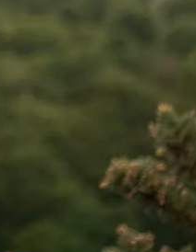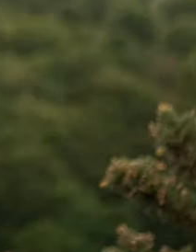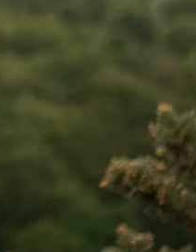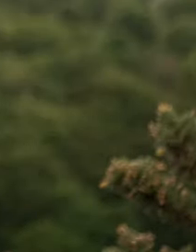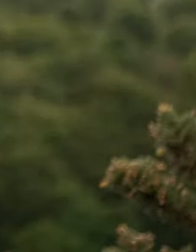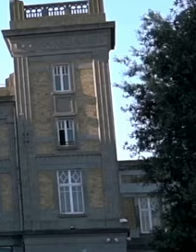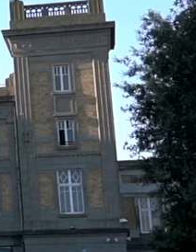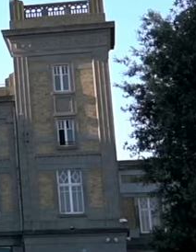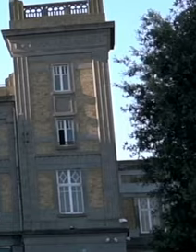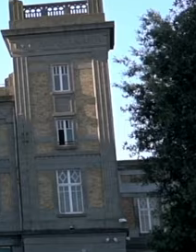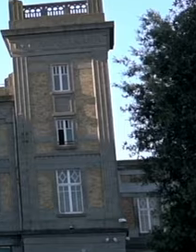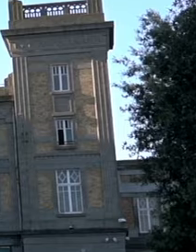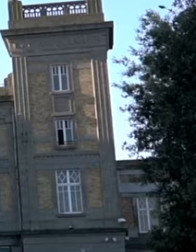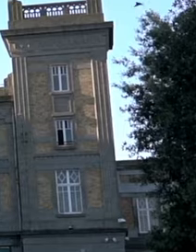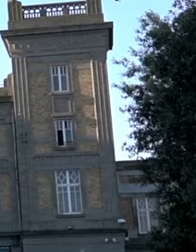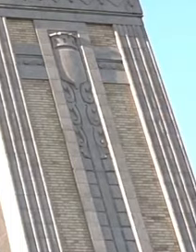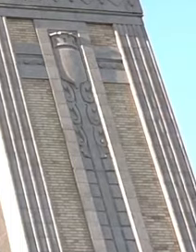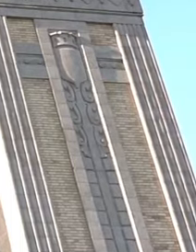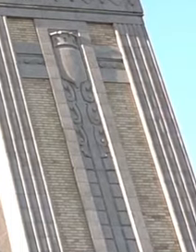et nos soignants.